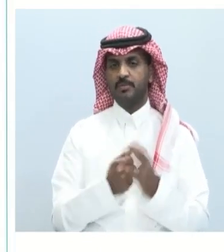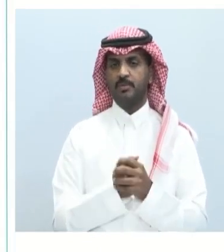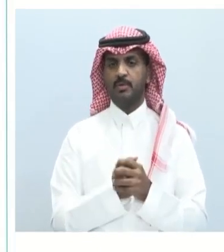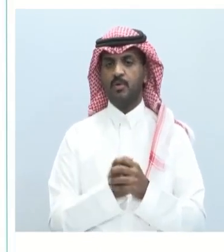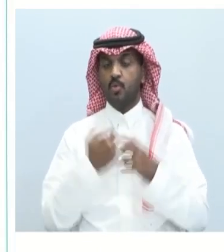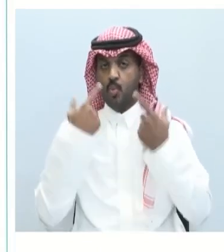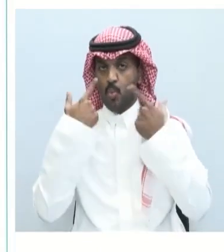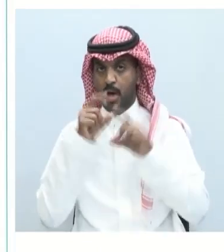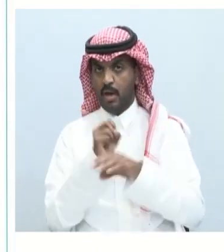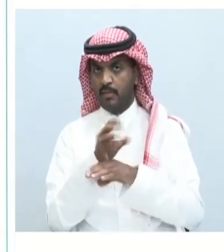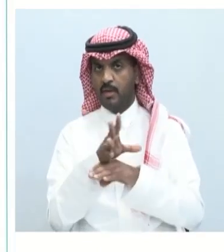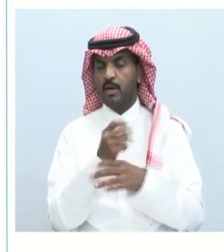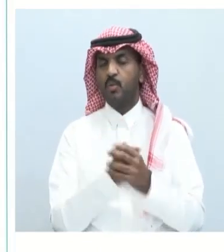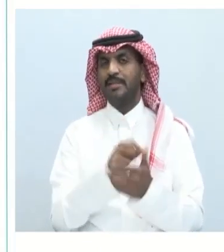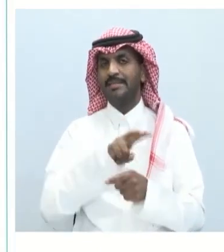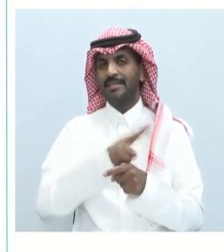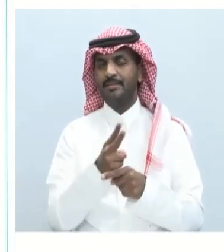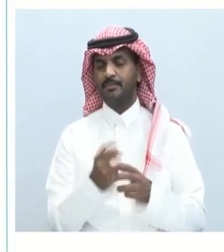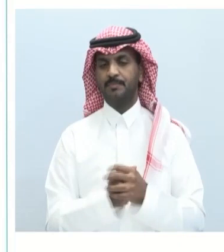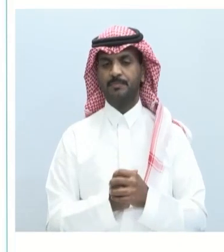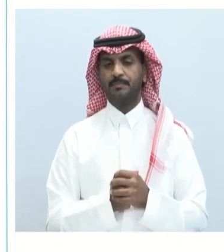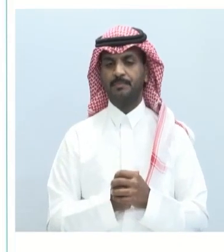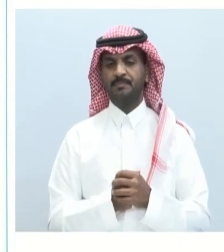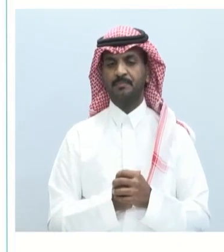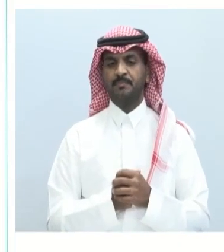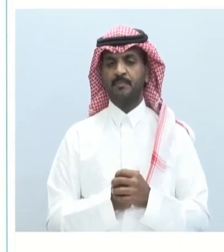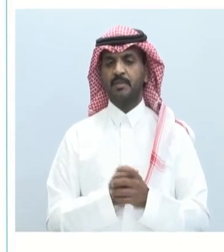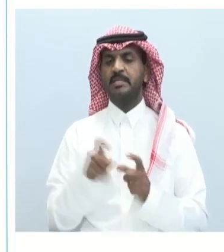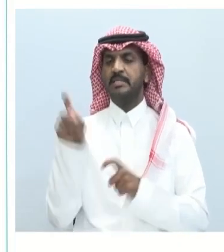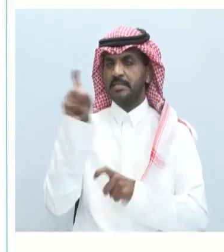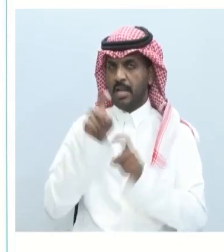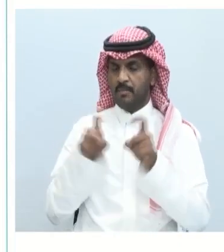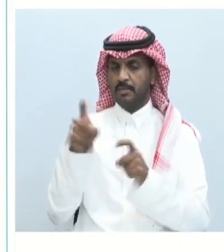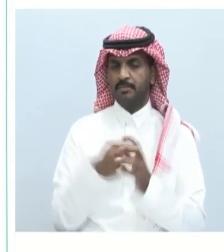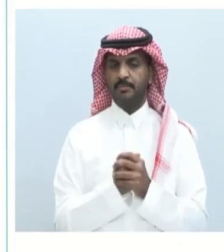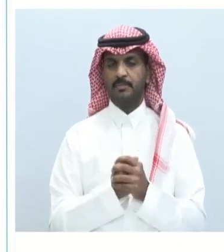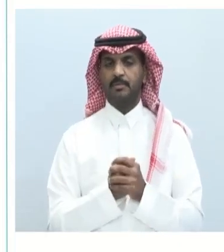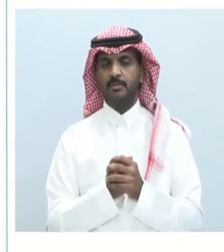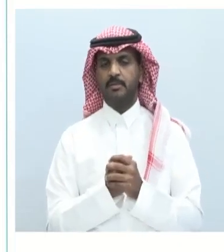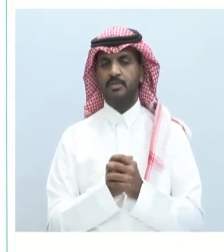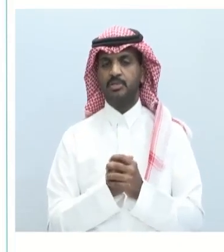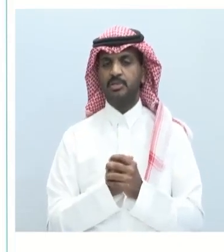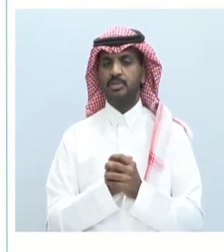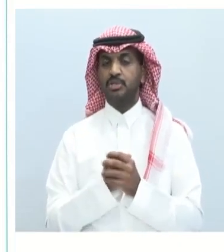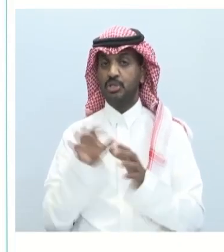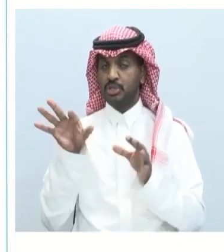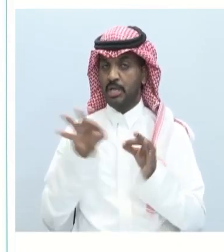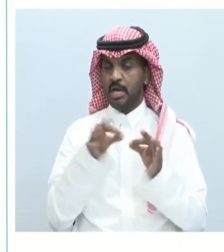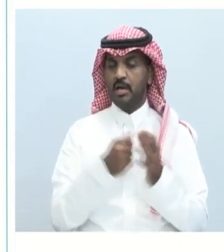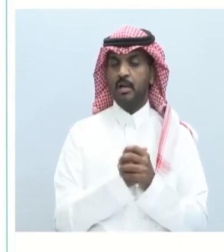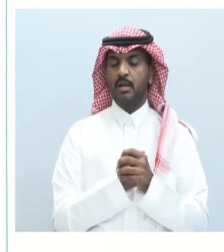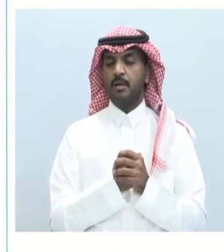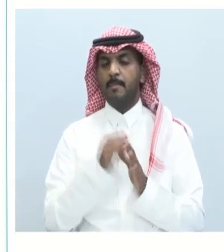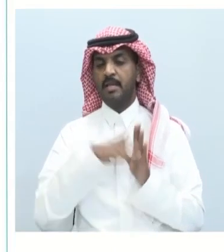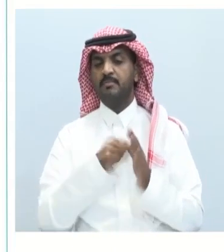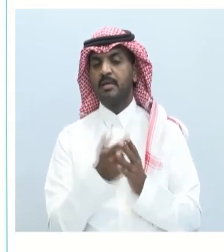وعرضها وتعديلها ايضا الاستعلامات نقوم في الاستعلامات باسترجاع البيانات من جدول